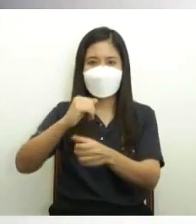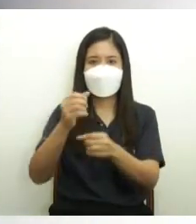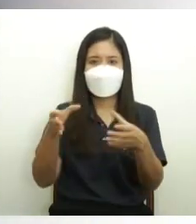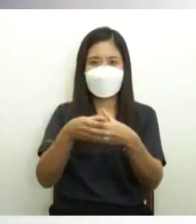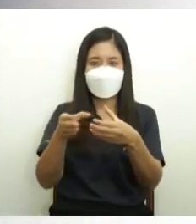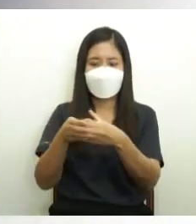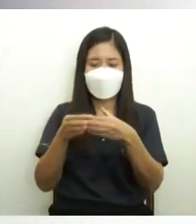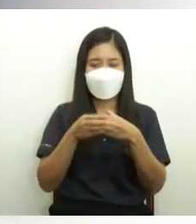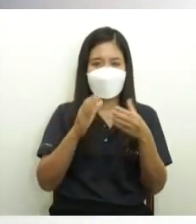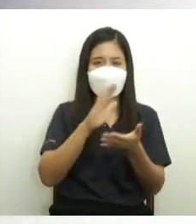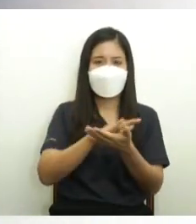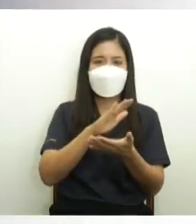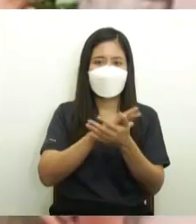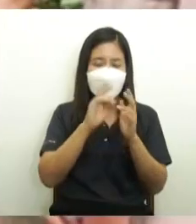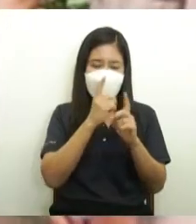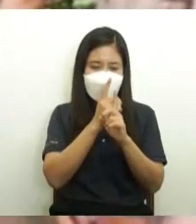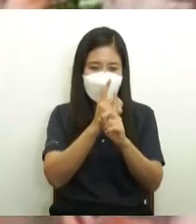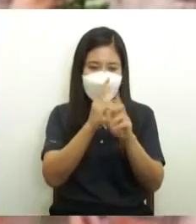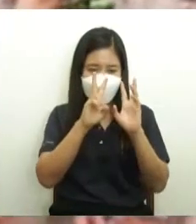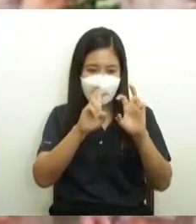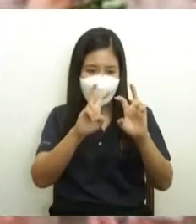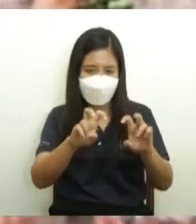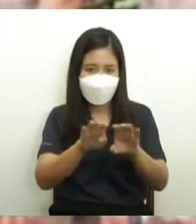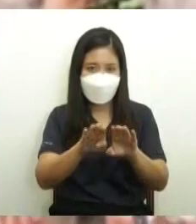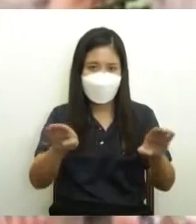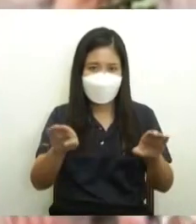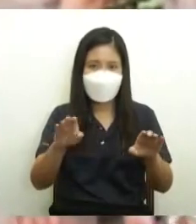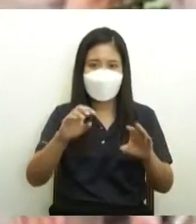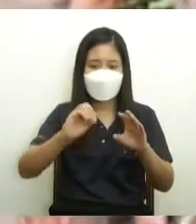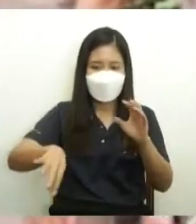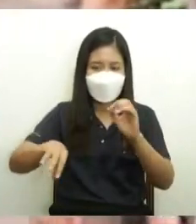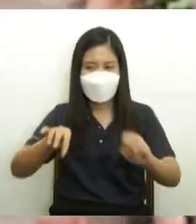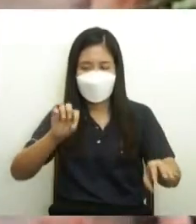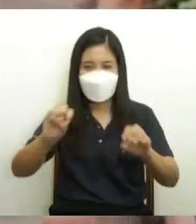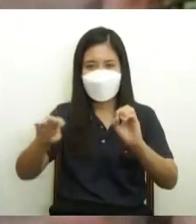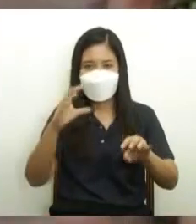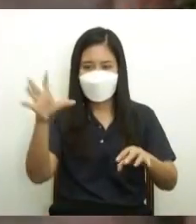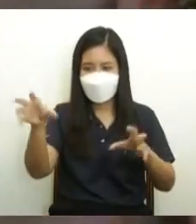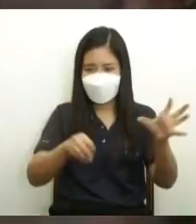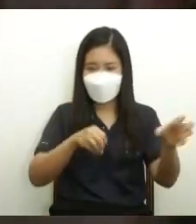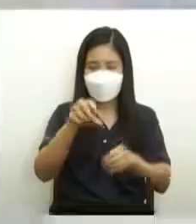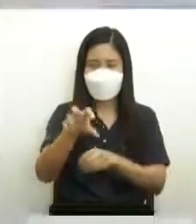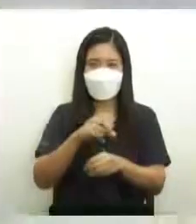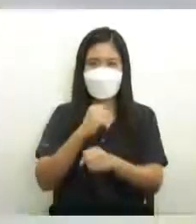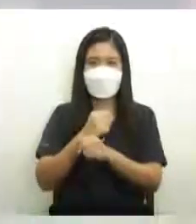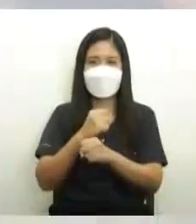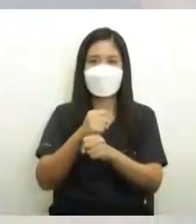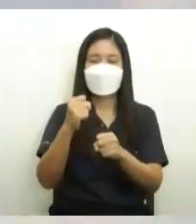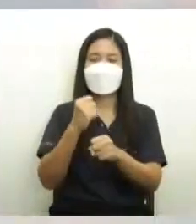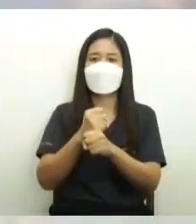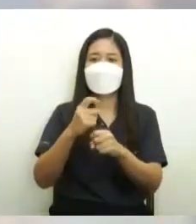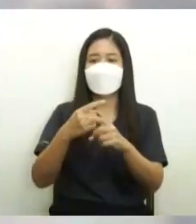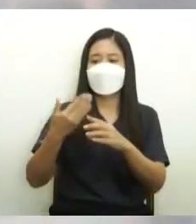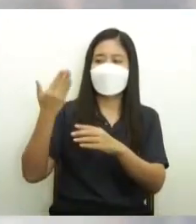เพื่อออกติดตามค้นหาเด็กตกหล่นและเด็กออกกลางคันทั่วทุกตำบลหมู่บ้านโดยได้ดำเนินการมาตั้ง